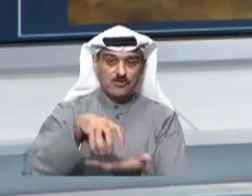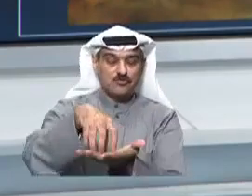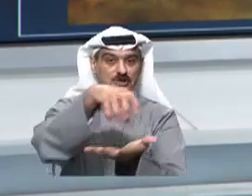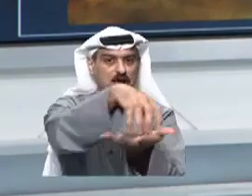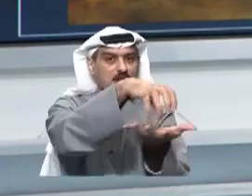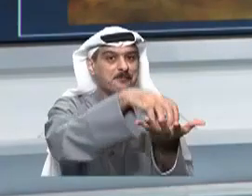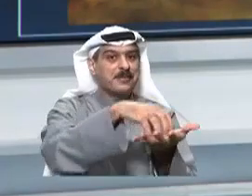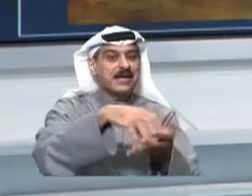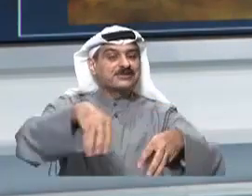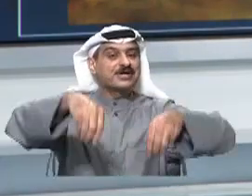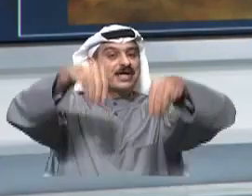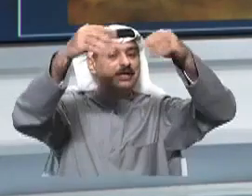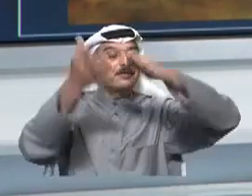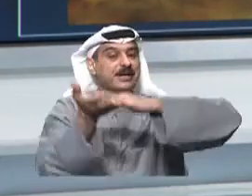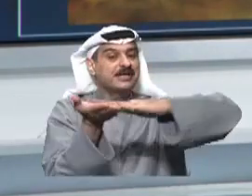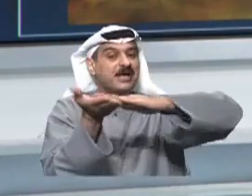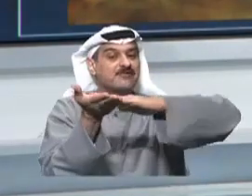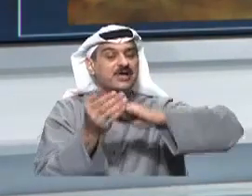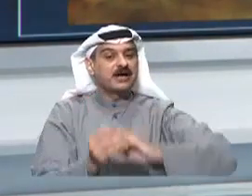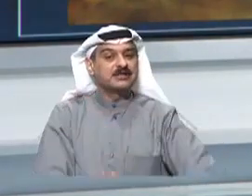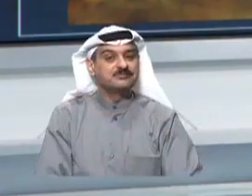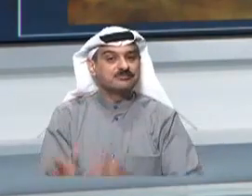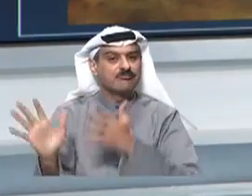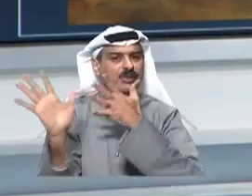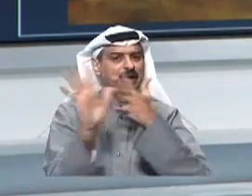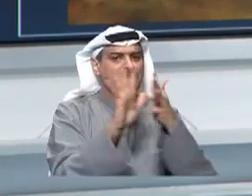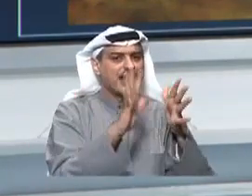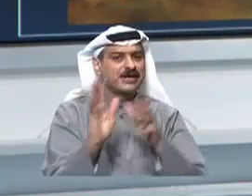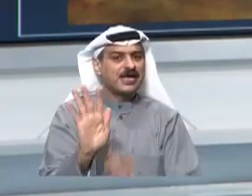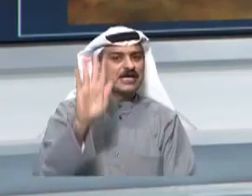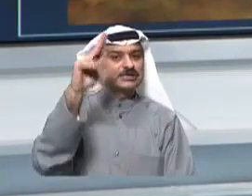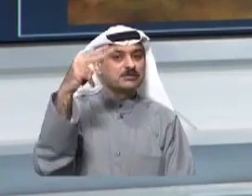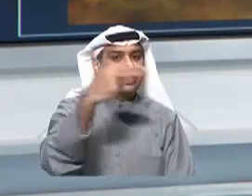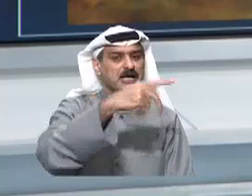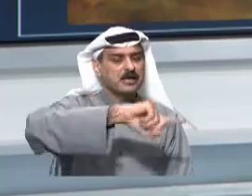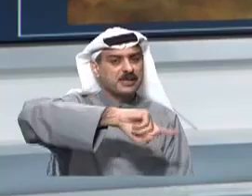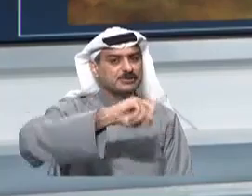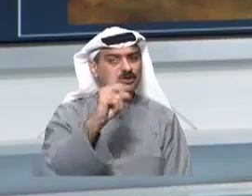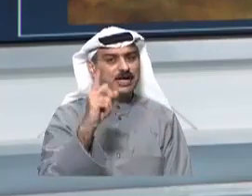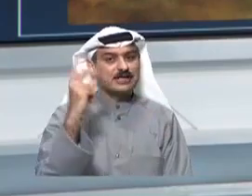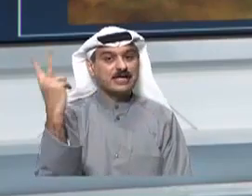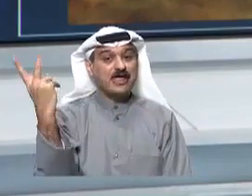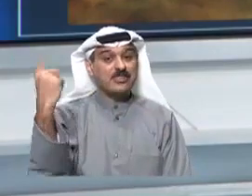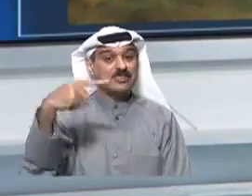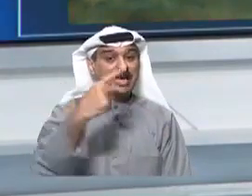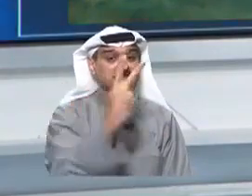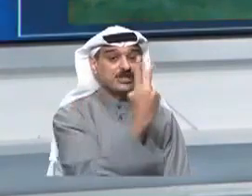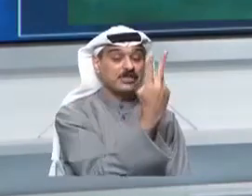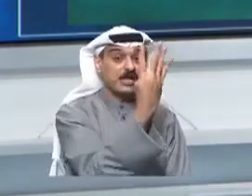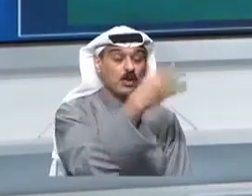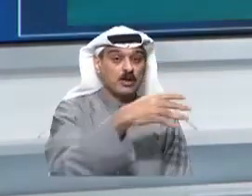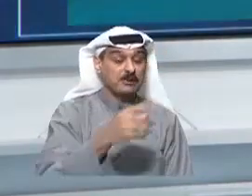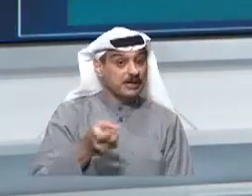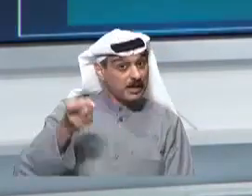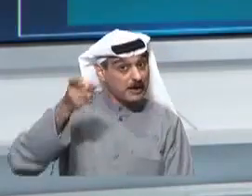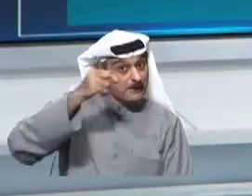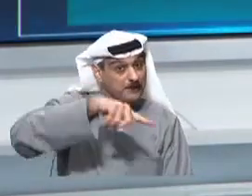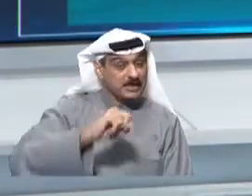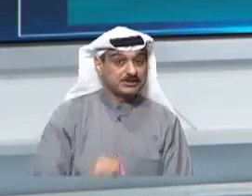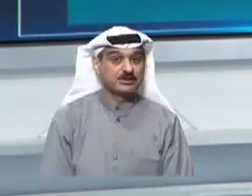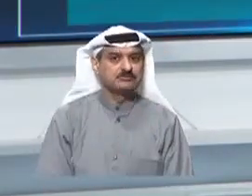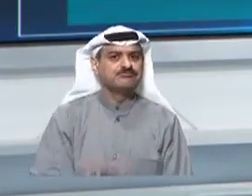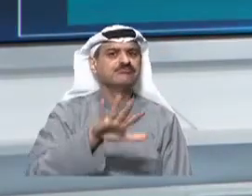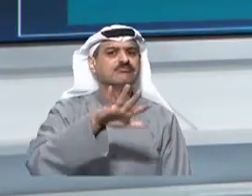مع استمرار نشاط الرياح الشمالية الغربية على فترات 12 إلى 42 كيلومتر في الساعة. لذلك في يوم الغد قد يكون